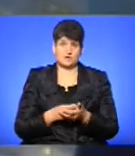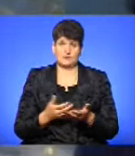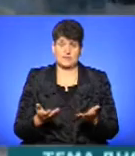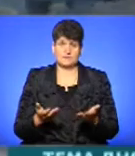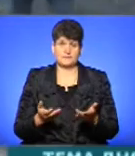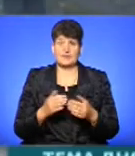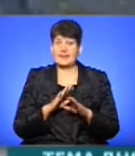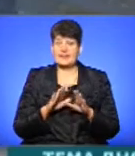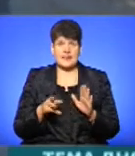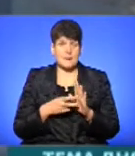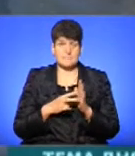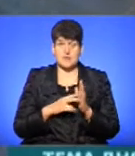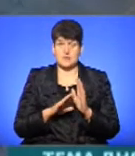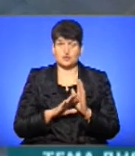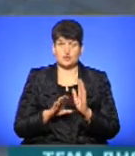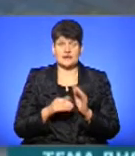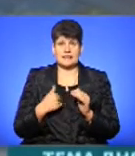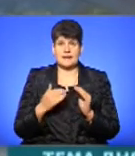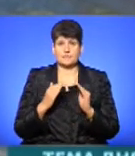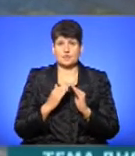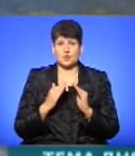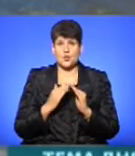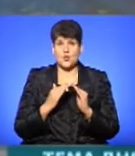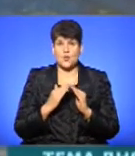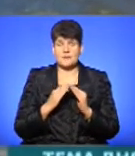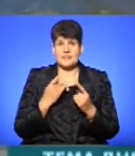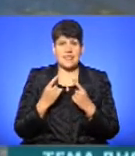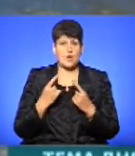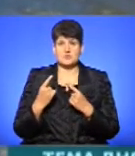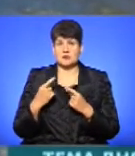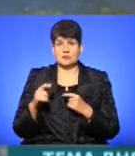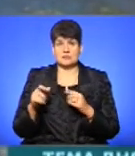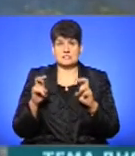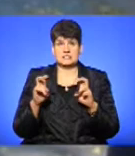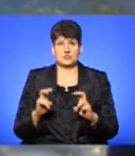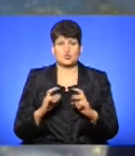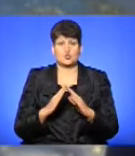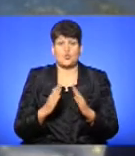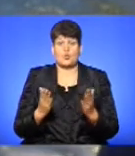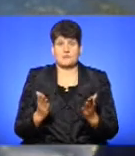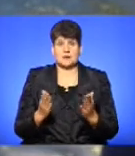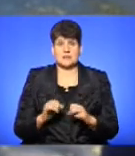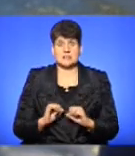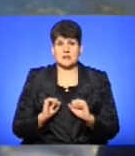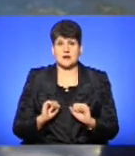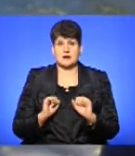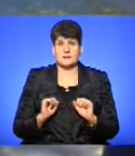не планую. А чому? Я вдома не общаюся з людьми, так сиджу вдома. Стараюся в колективі нікуди